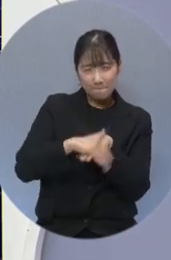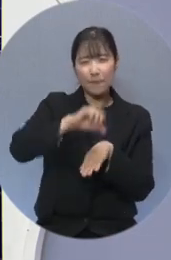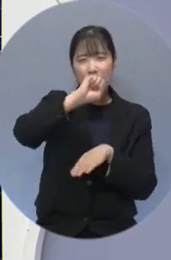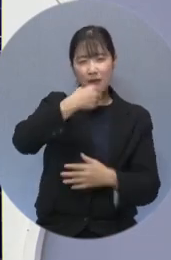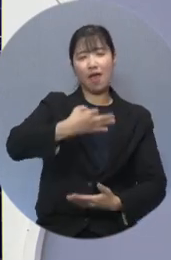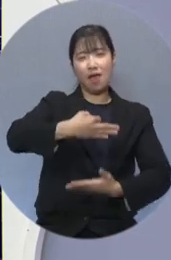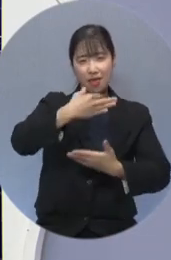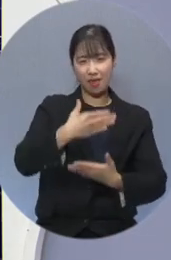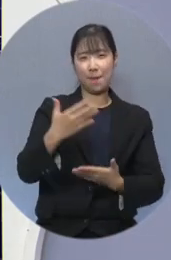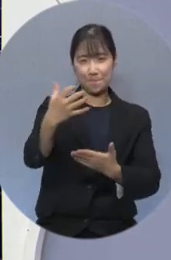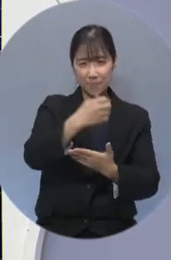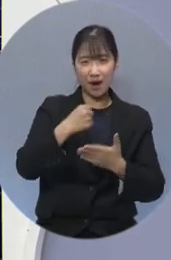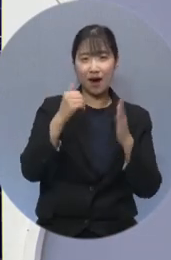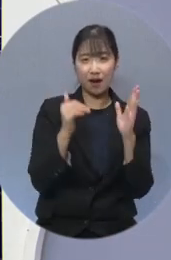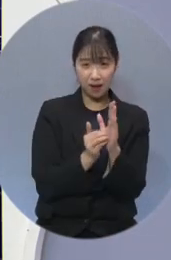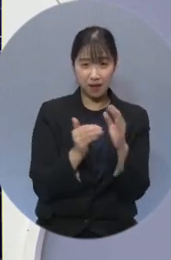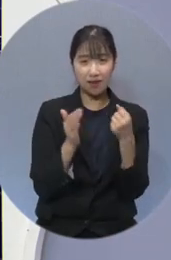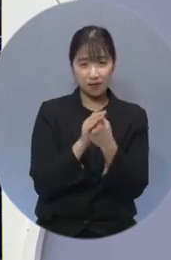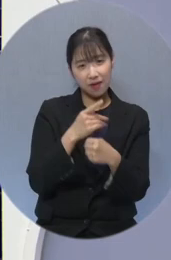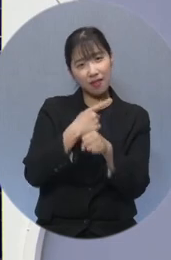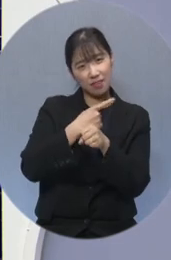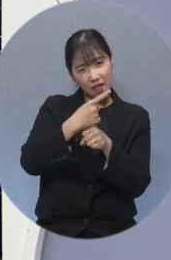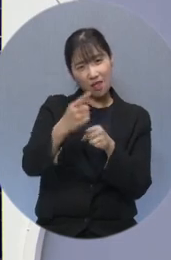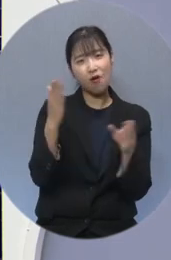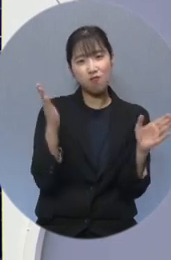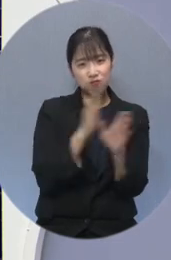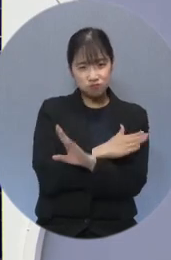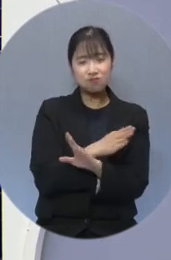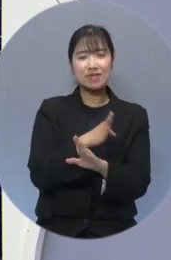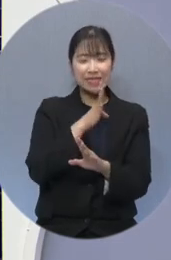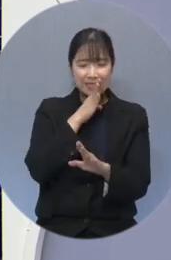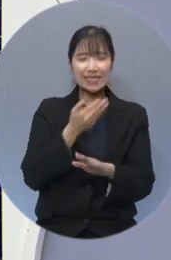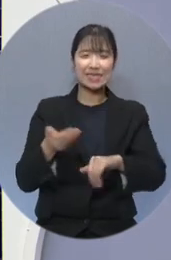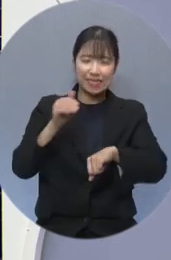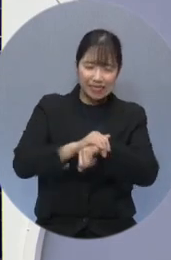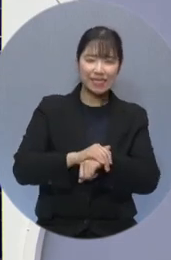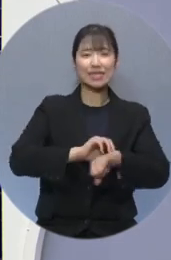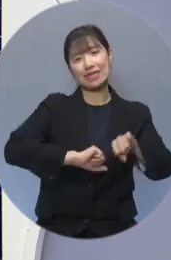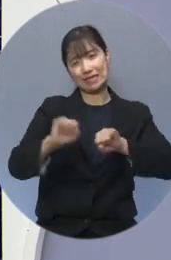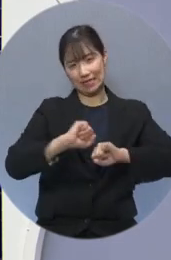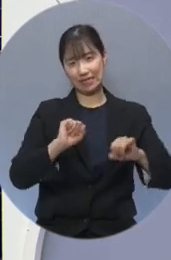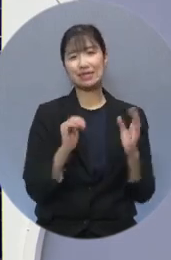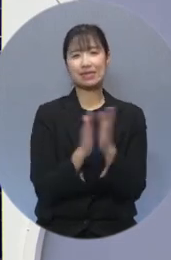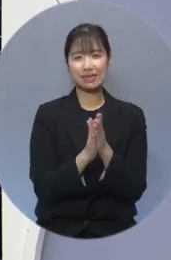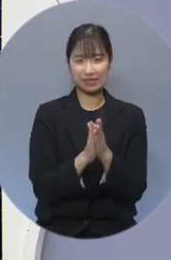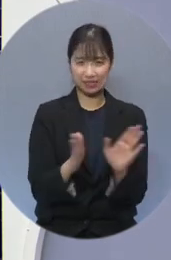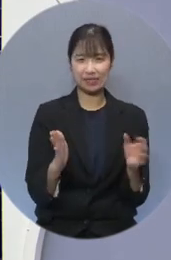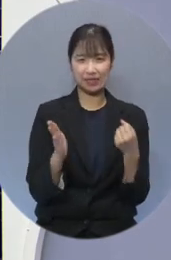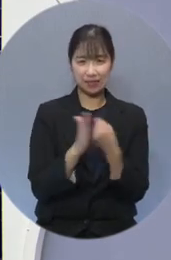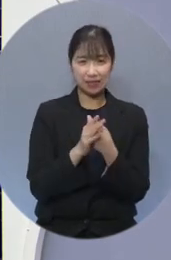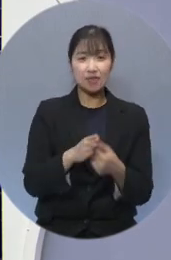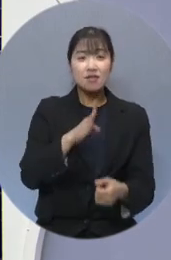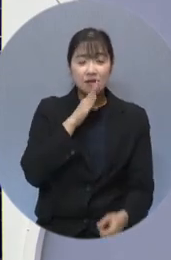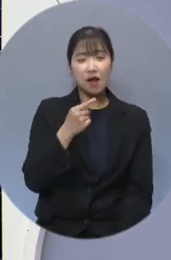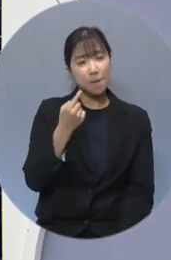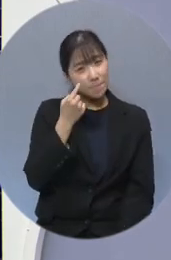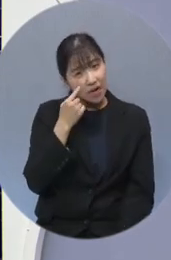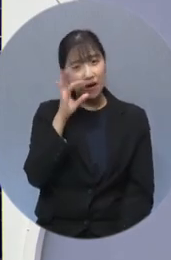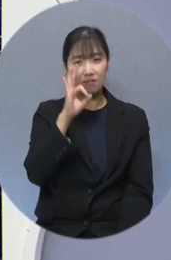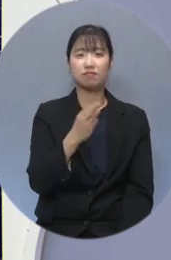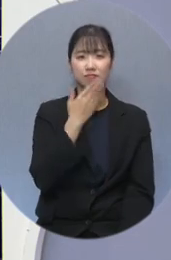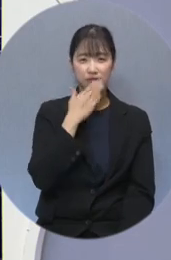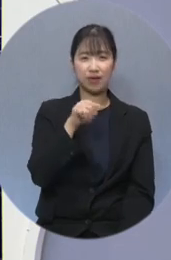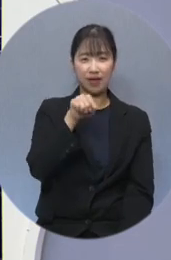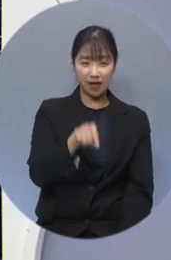예산을 확보하고 이런 걸 했기 때문에 내년 정도부터는 착수에 들어가기 때문에 이제 가시적으로 보이는 거죠.